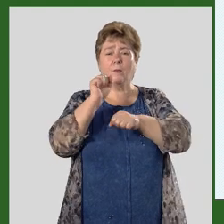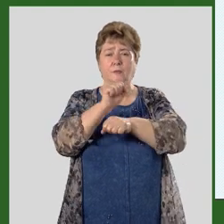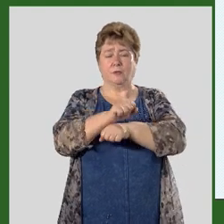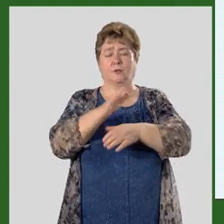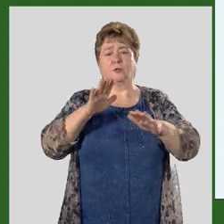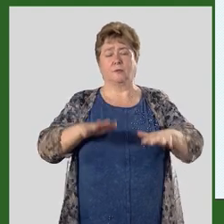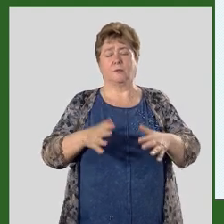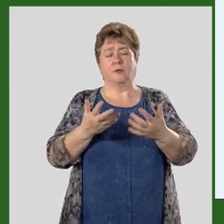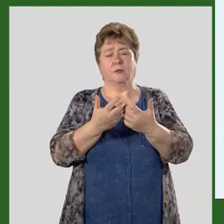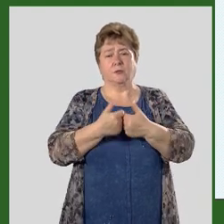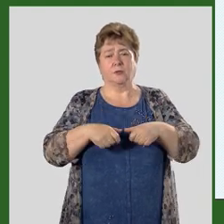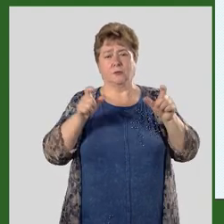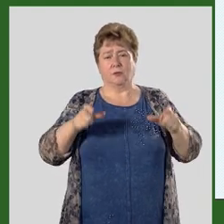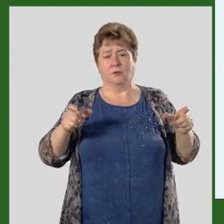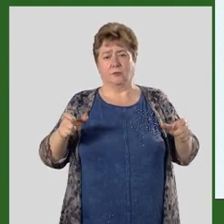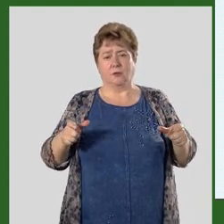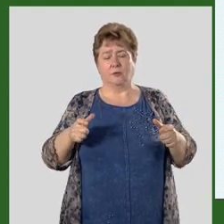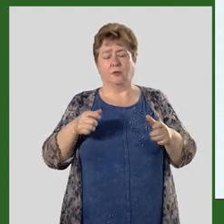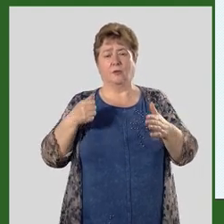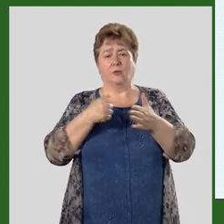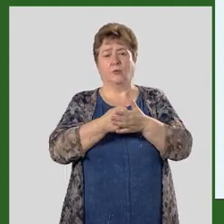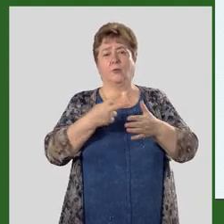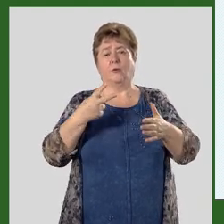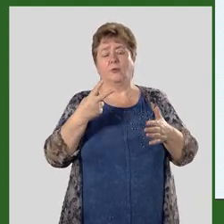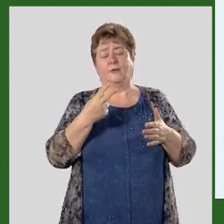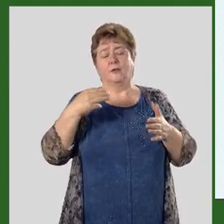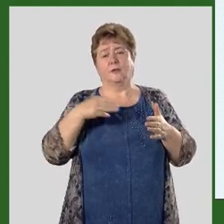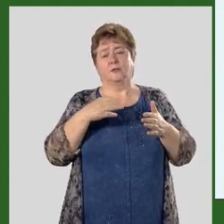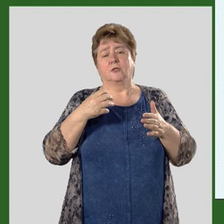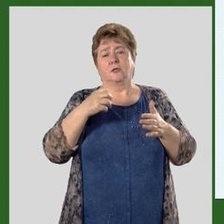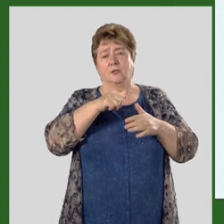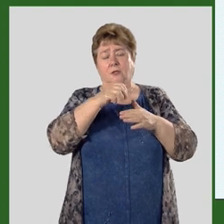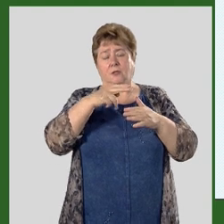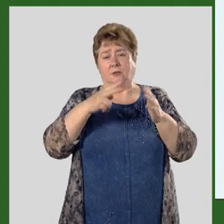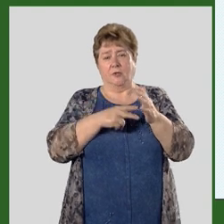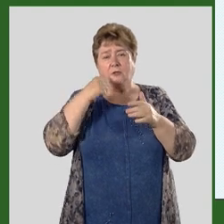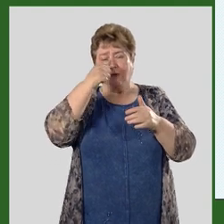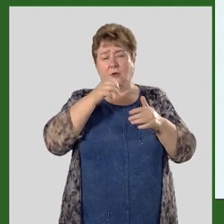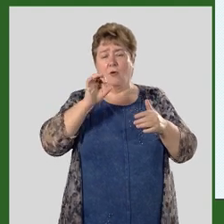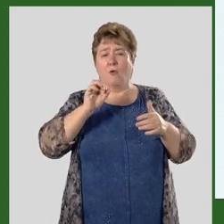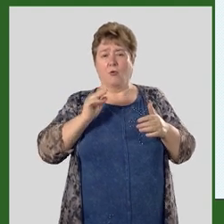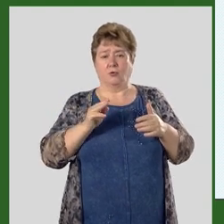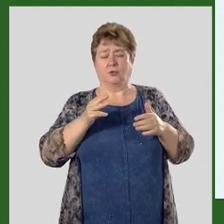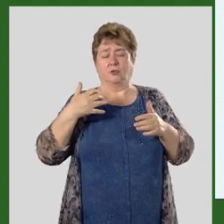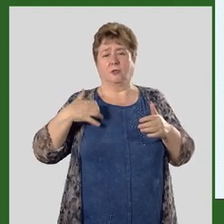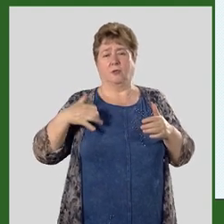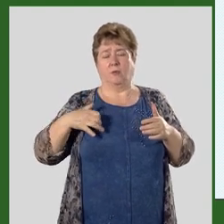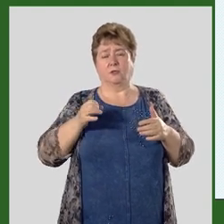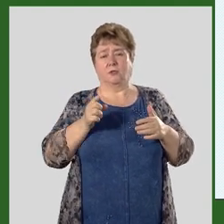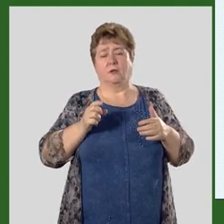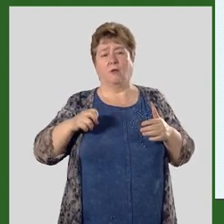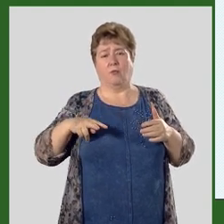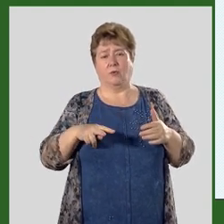Лидирующее место по численности населения до 2017 года занимали Ошская и